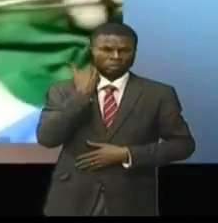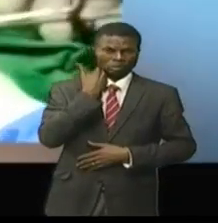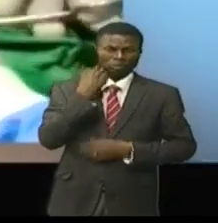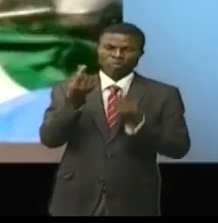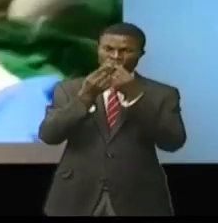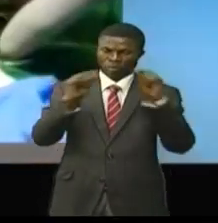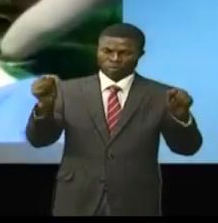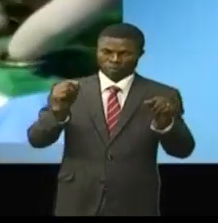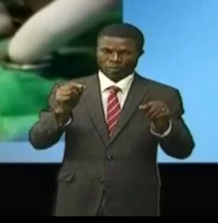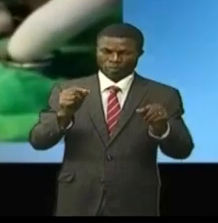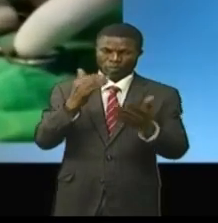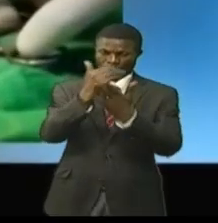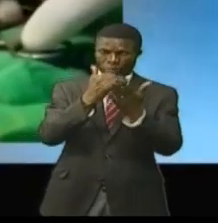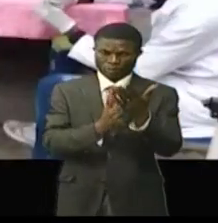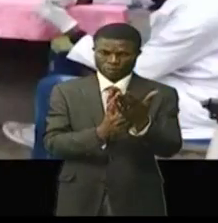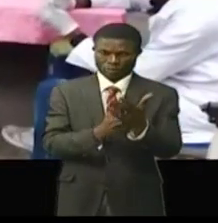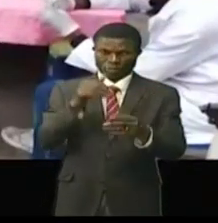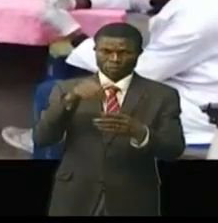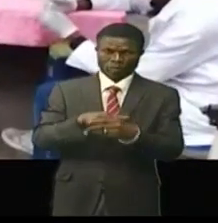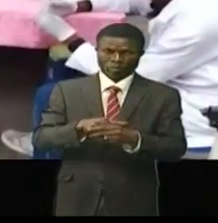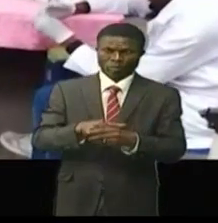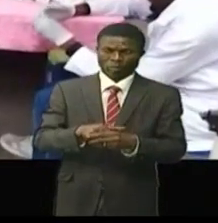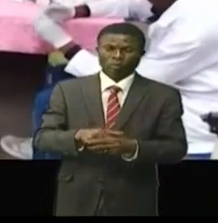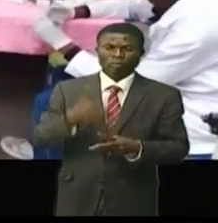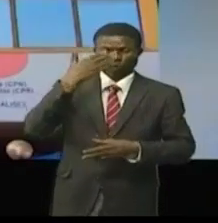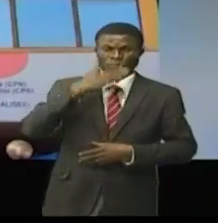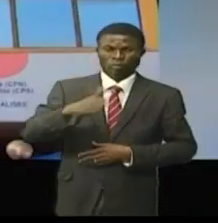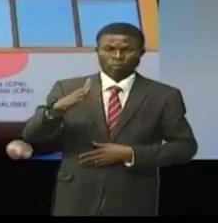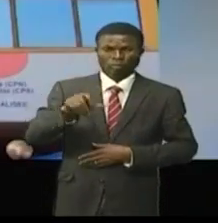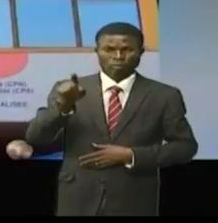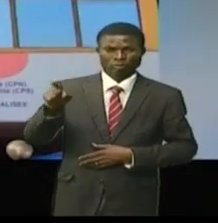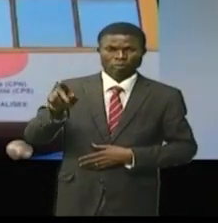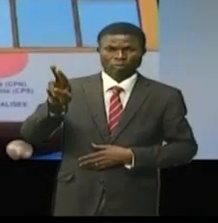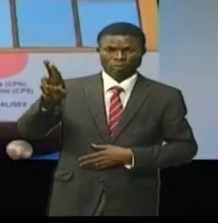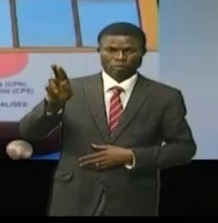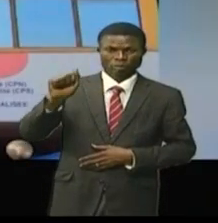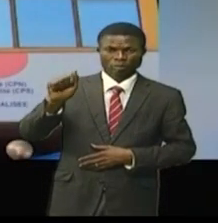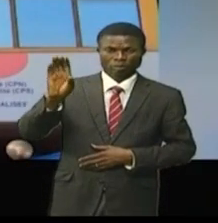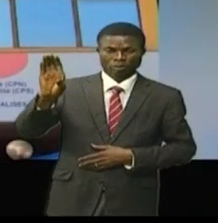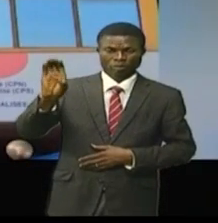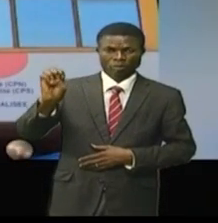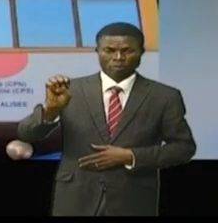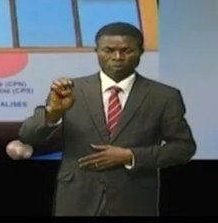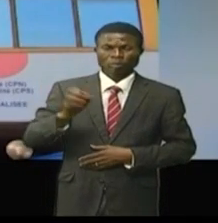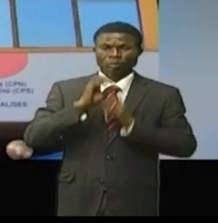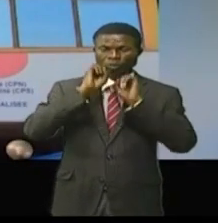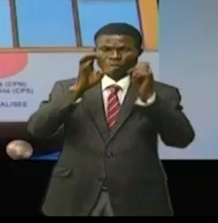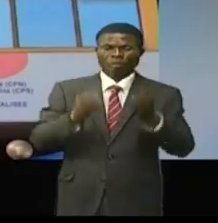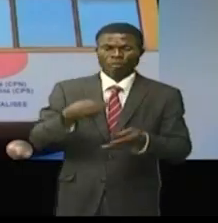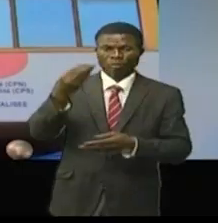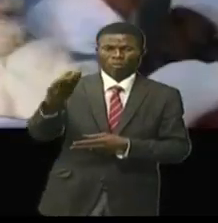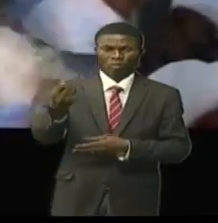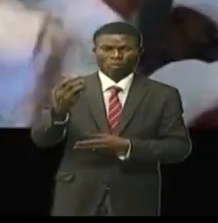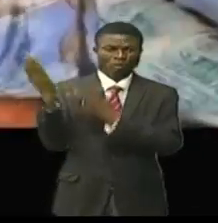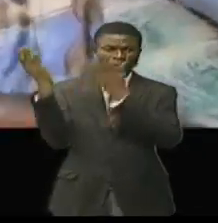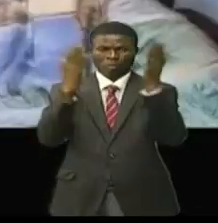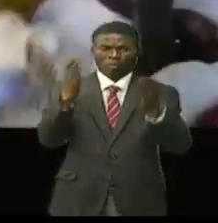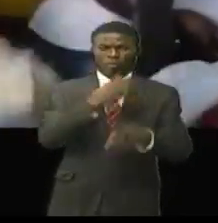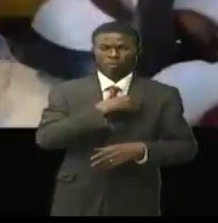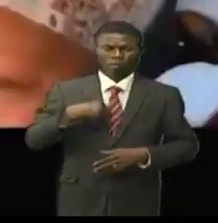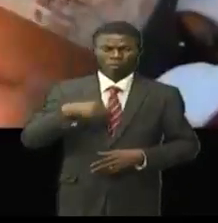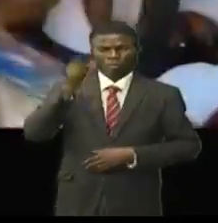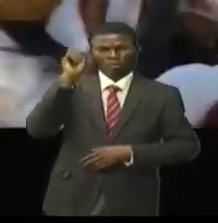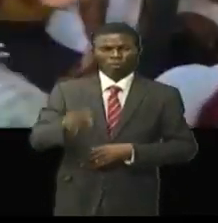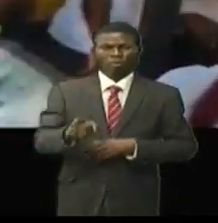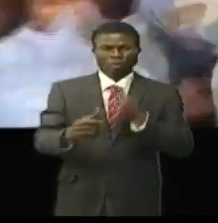gratuitement administrées à partir de son centre hospitalier Ras Beni, suivi de la remise d'un fonds de commerce à des centaines de